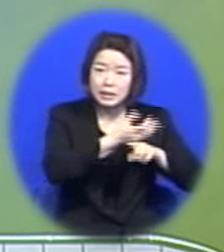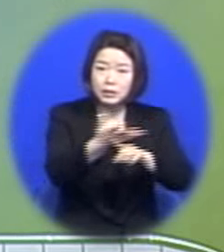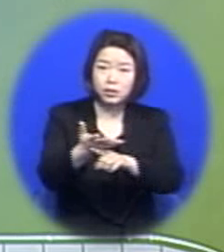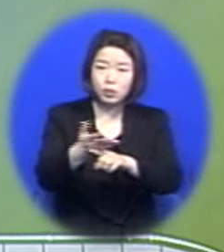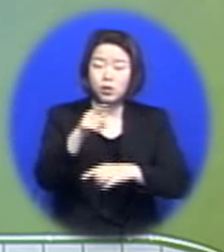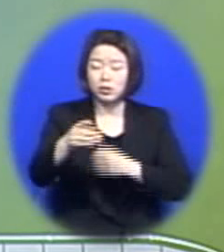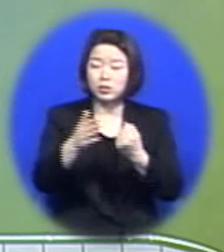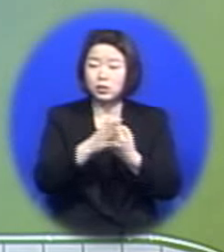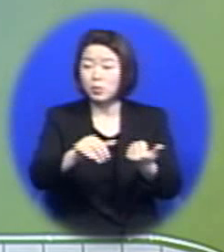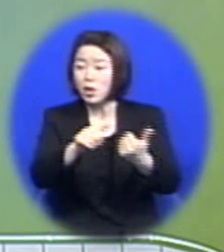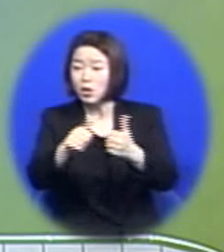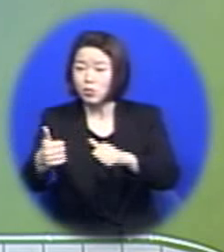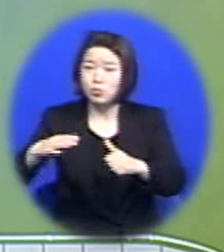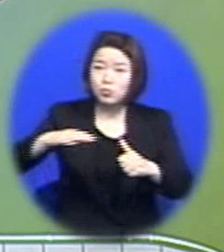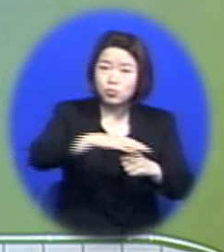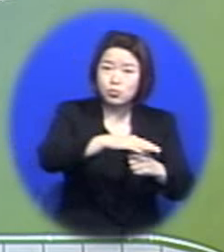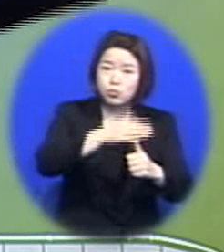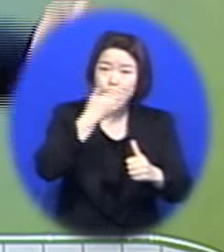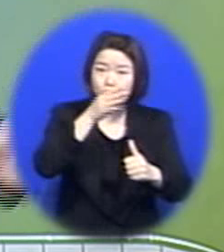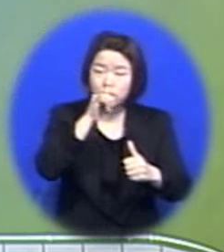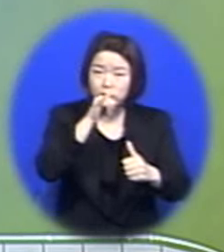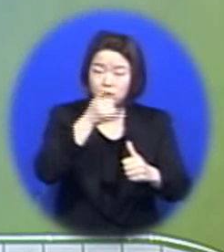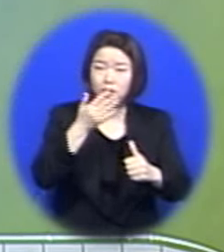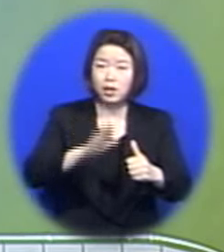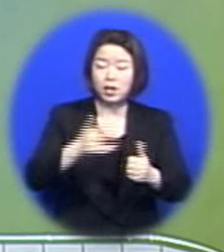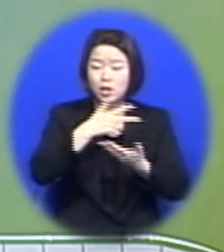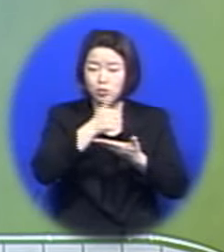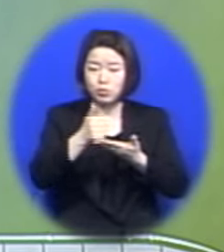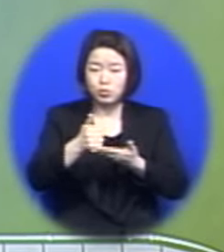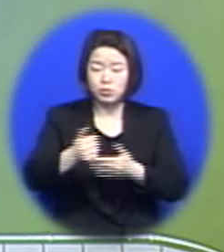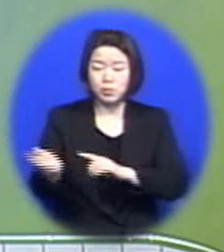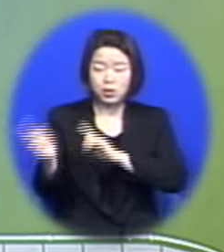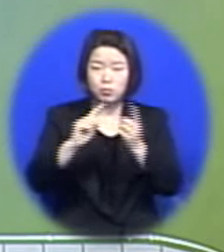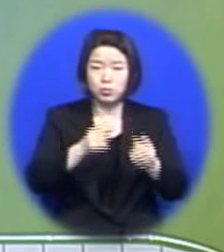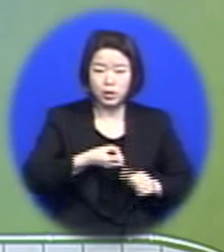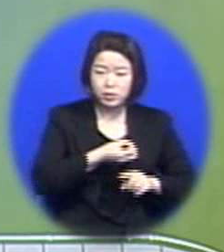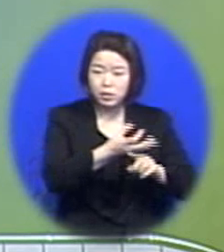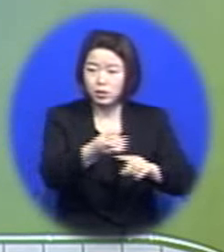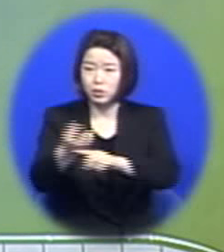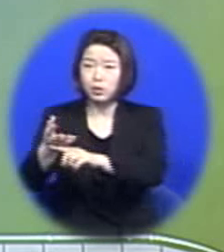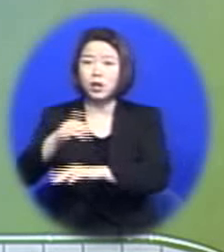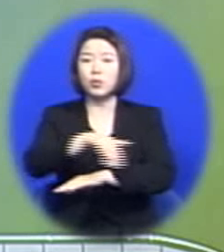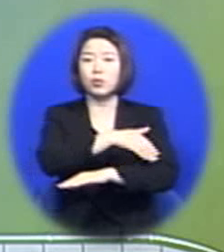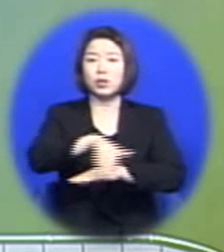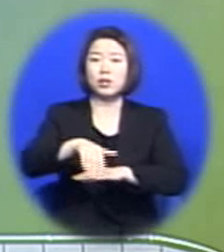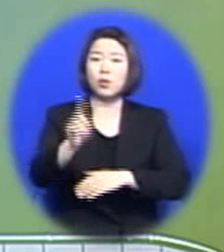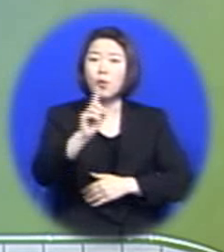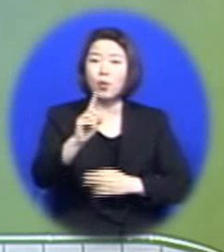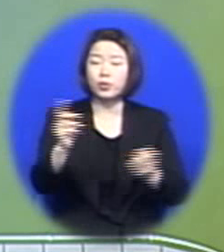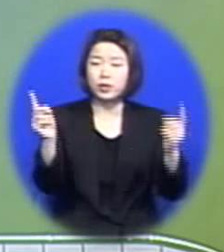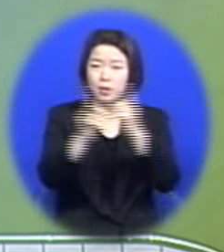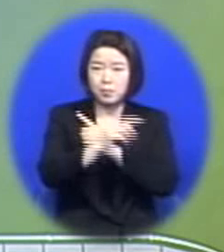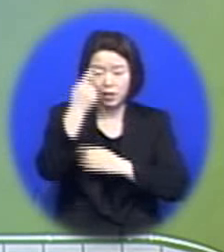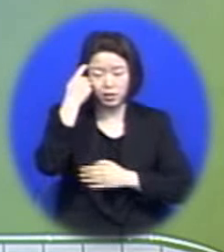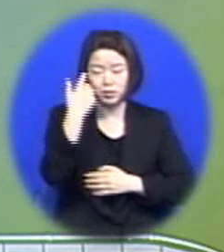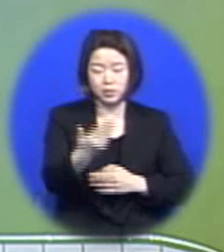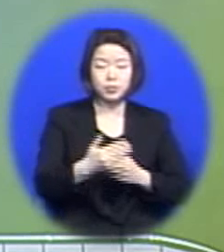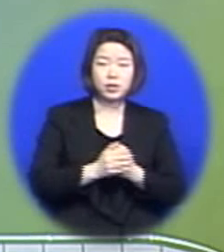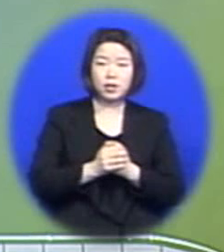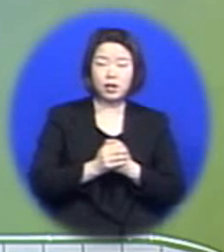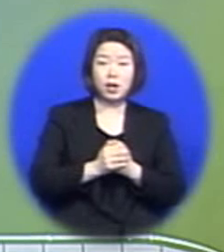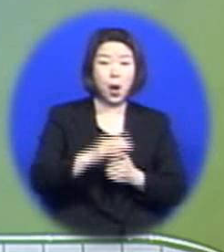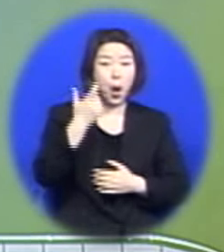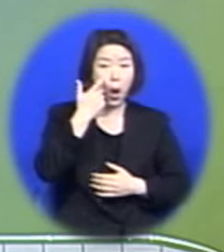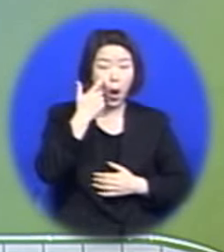죽임을 당할지라도 그들은 주님의 부활을 전했어요. 어떻게 이렇게 달라졌죠?